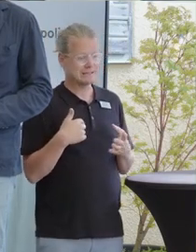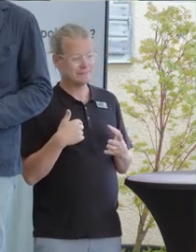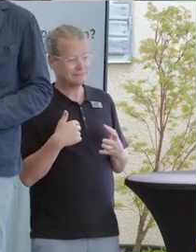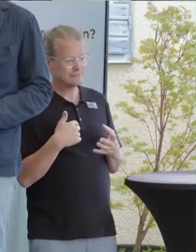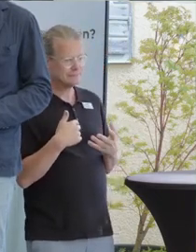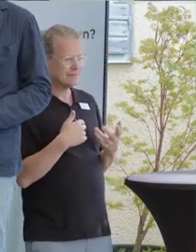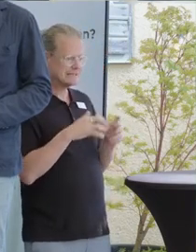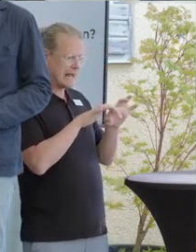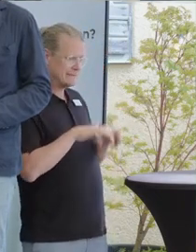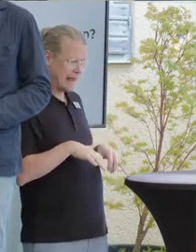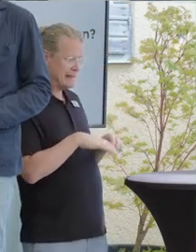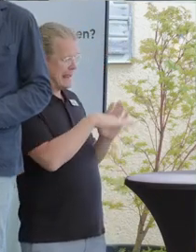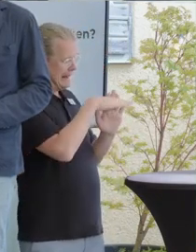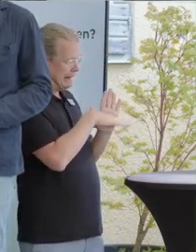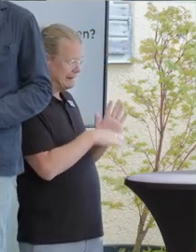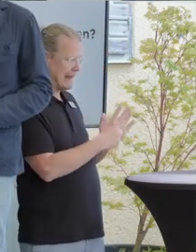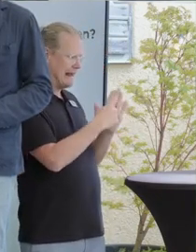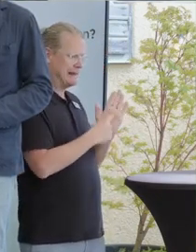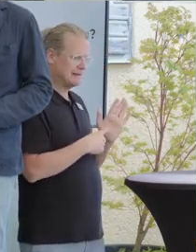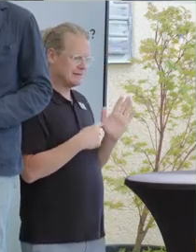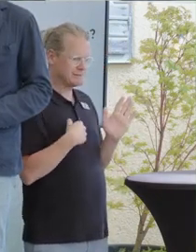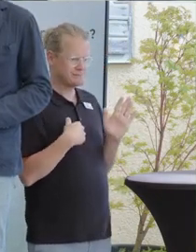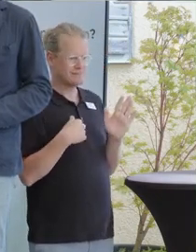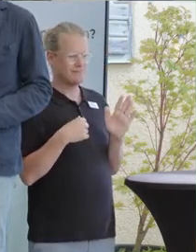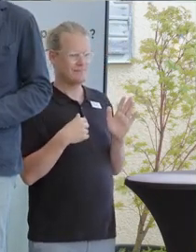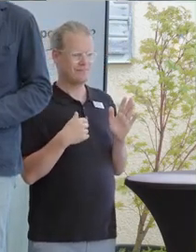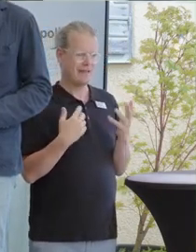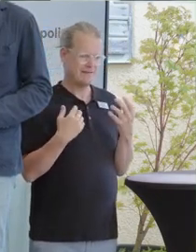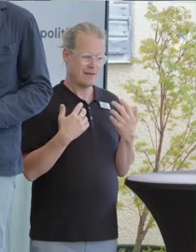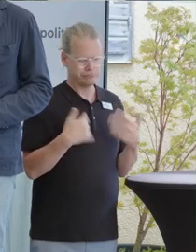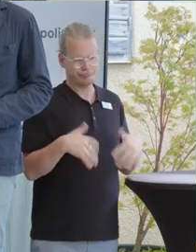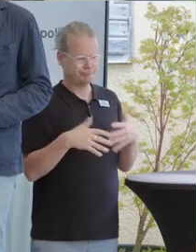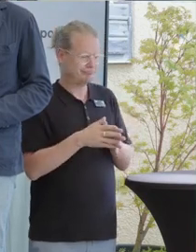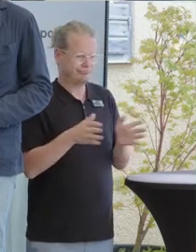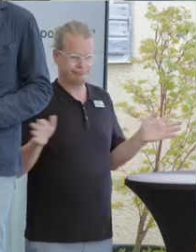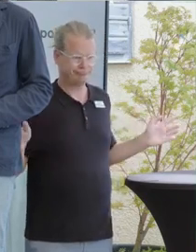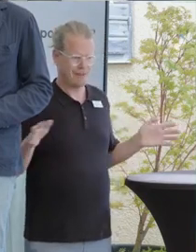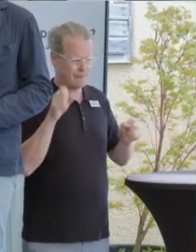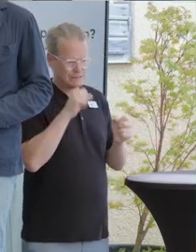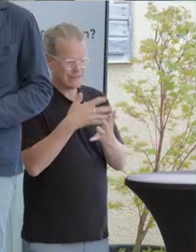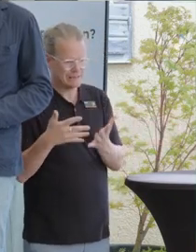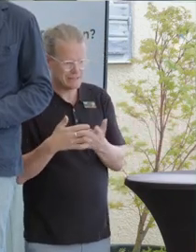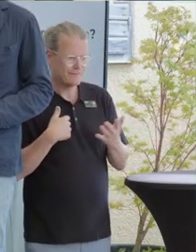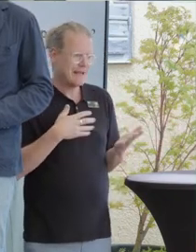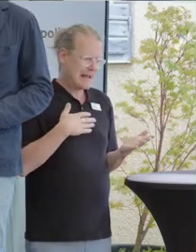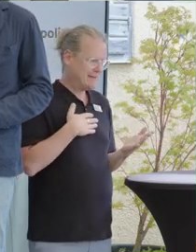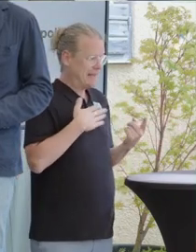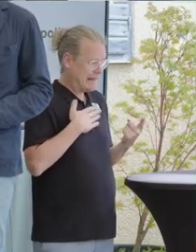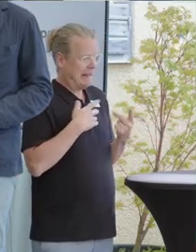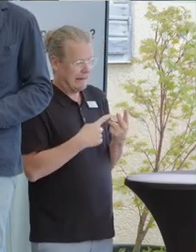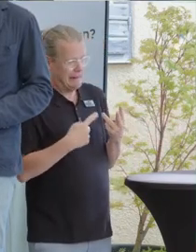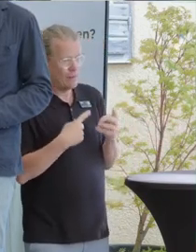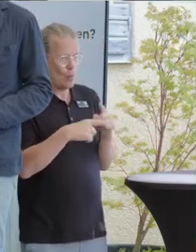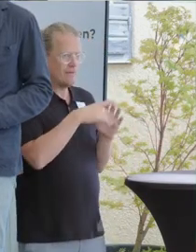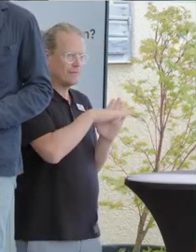myndigheterna, i forskningsproppen, vi har ju jättefina meningar och ordalag där, att det här vill vi se. Men hur kan vi